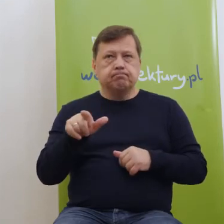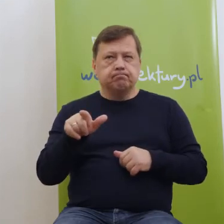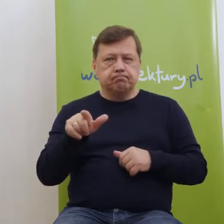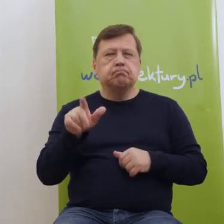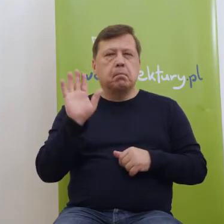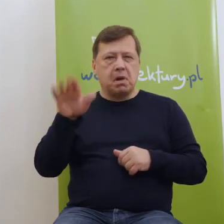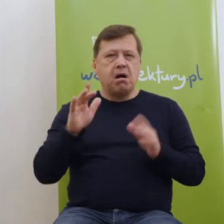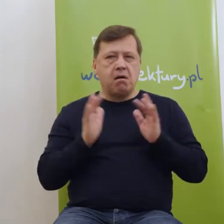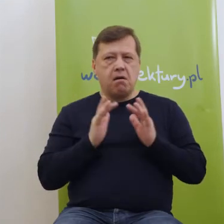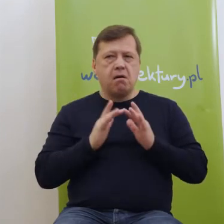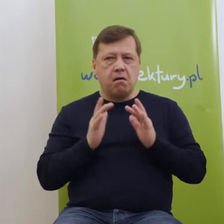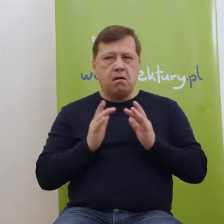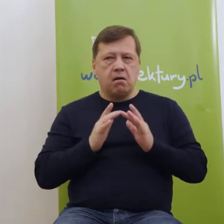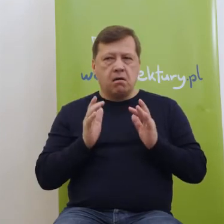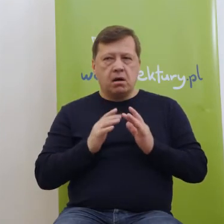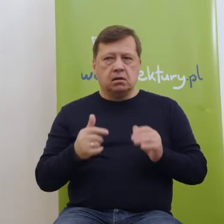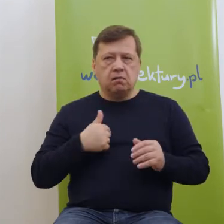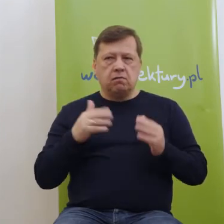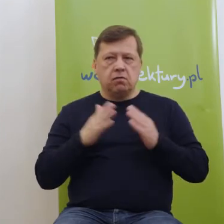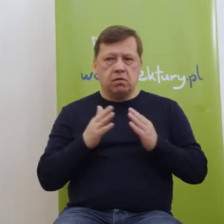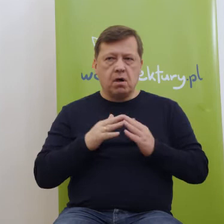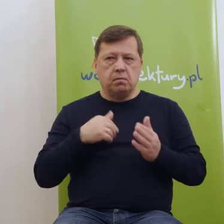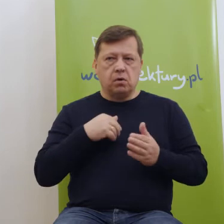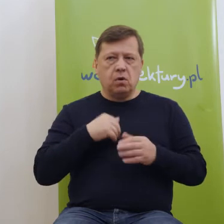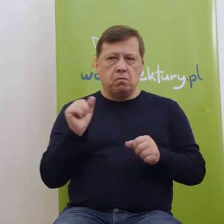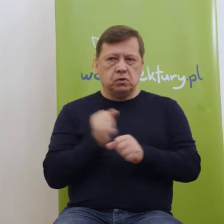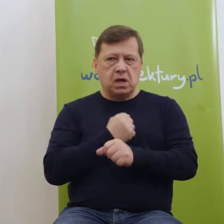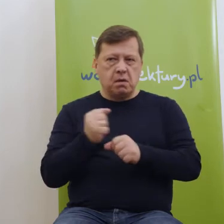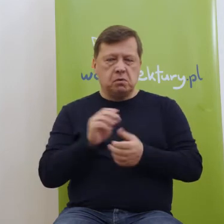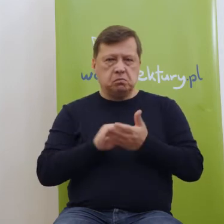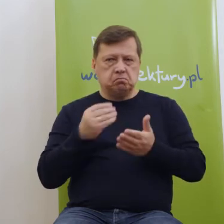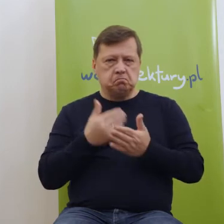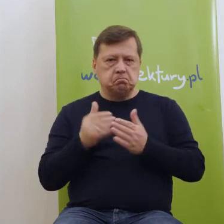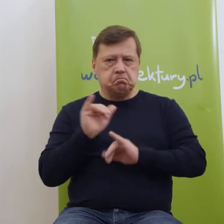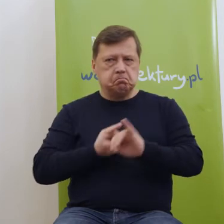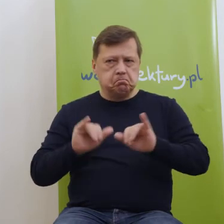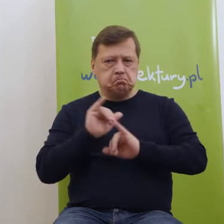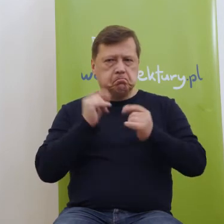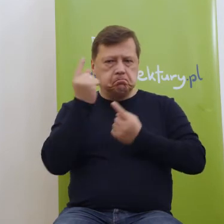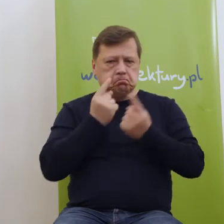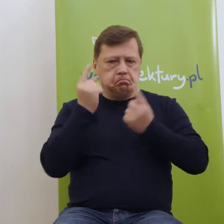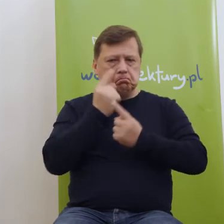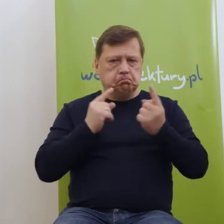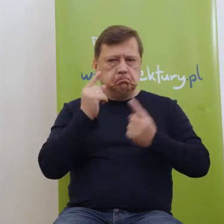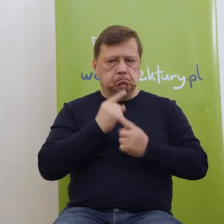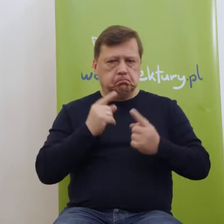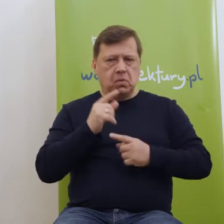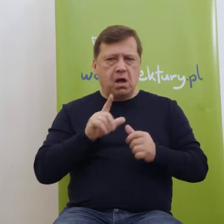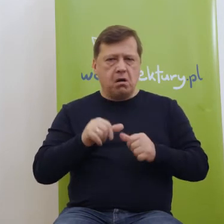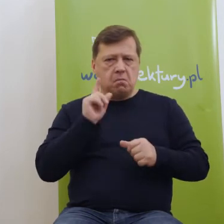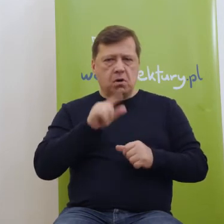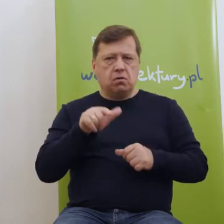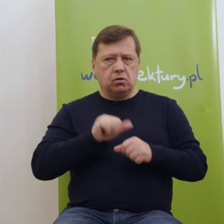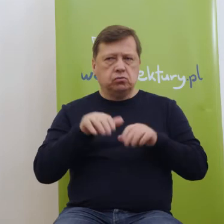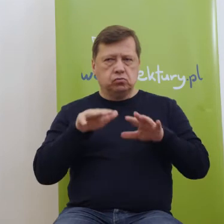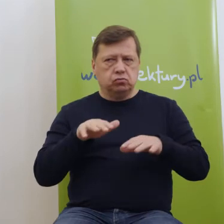Muszę sobie chyba przerobić w domu, dlaczego ja piszę tak o przemocy, bo to coś, nie wiem, czy to zbyt dobrze o mnie świadczy, ale rzeczywiście coś takiego jest tak.